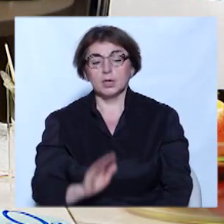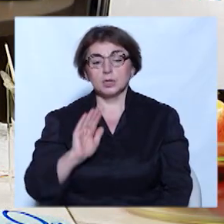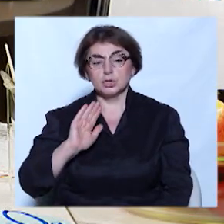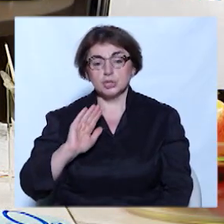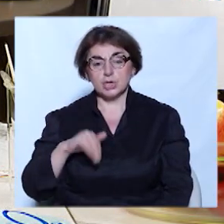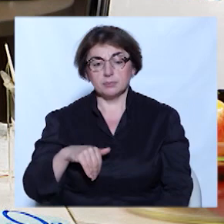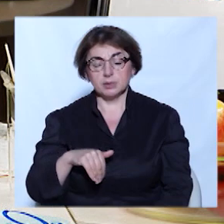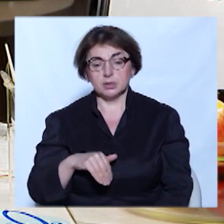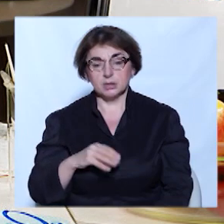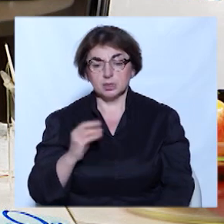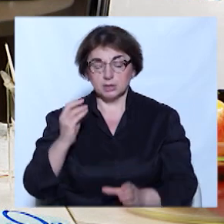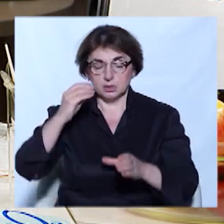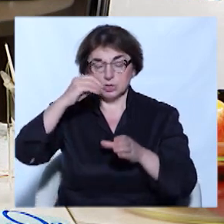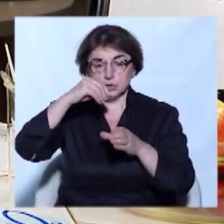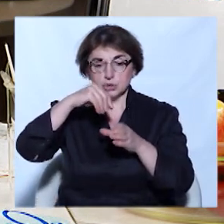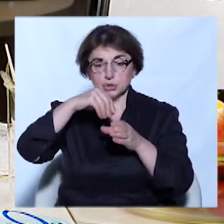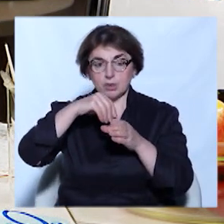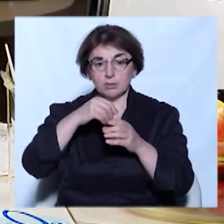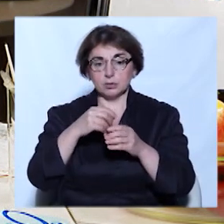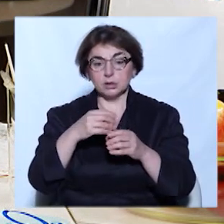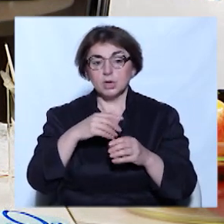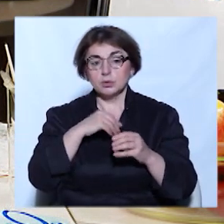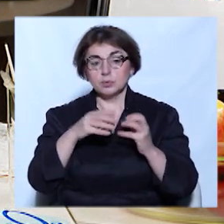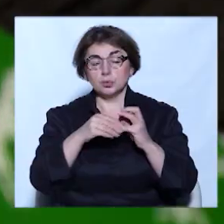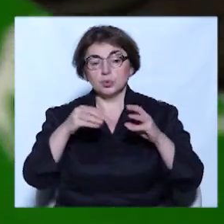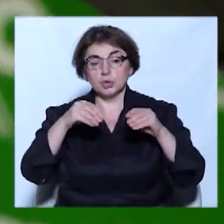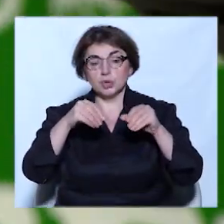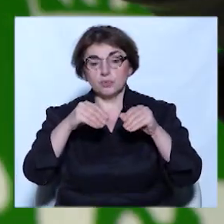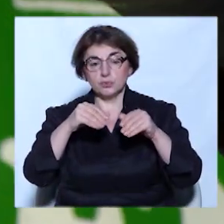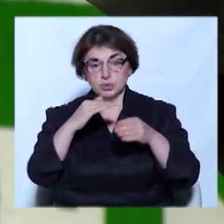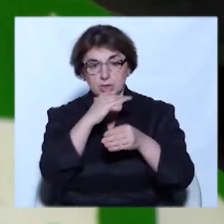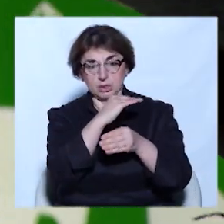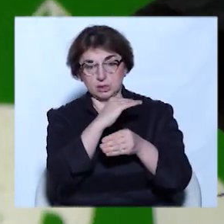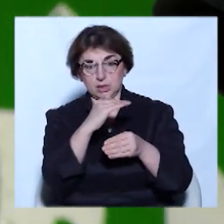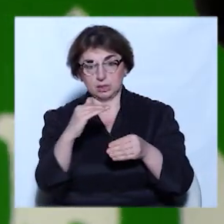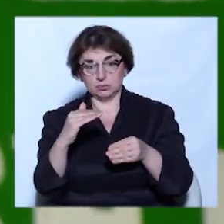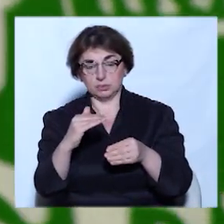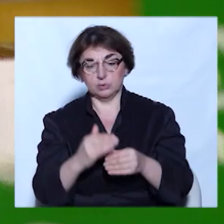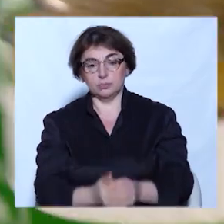შემდეგ ჩავყაროთ ქვიშის გარკვეული რაოდენობა.